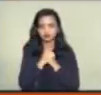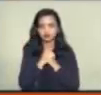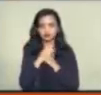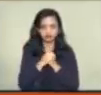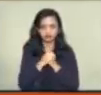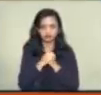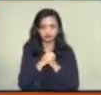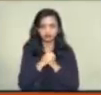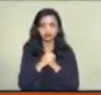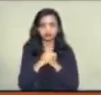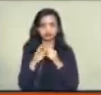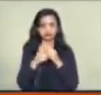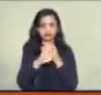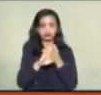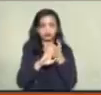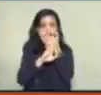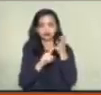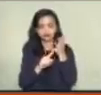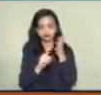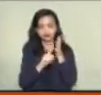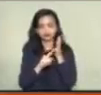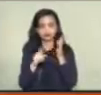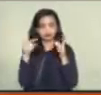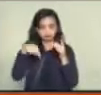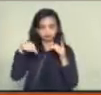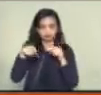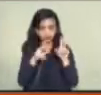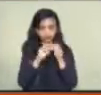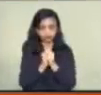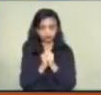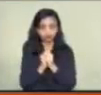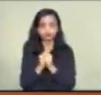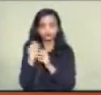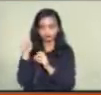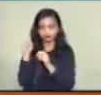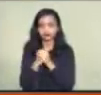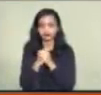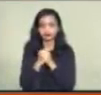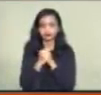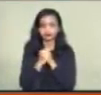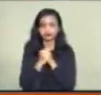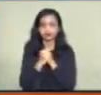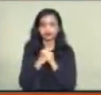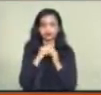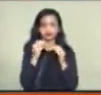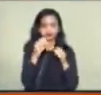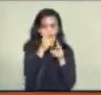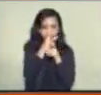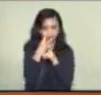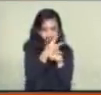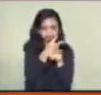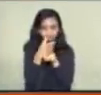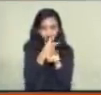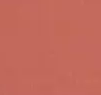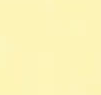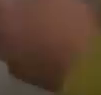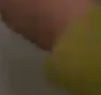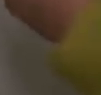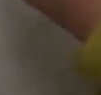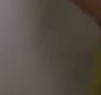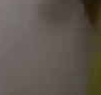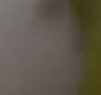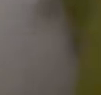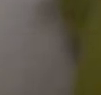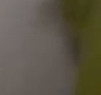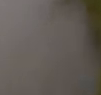Sige, sir. Before the end of the month, sir, andito na po kayo. Okay, sir? Salamat po, idol. Sige po. Ingat po kayo palagi dyan, sir. God bless.